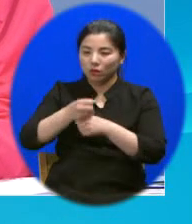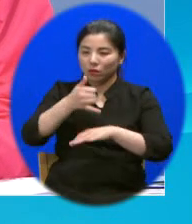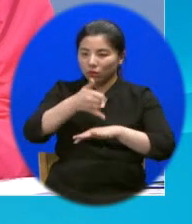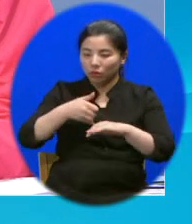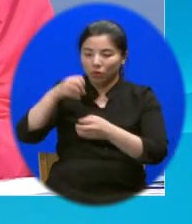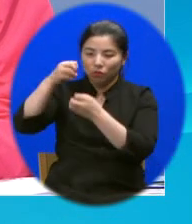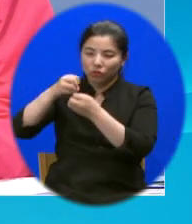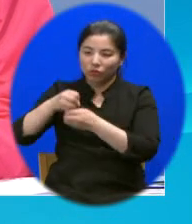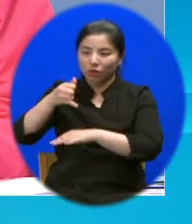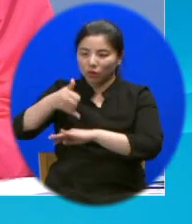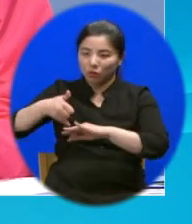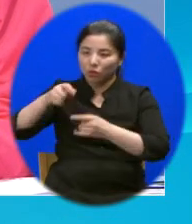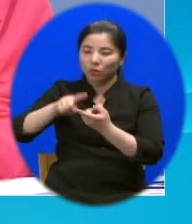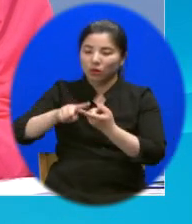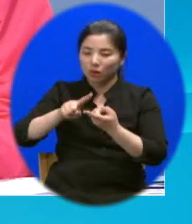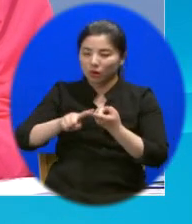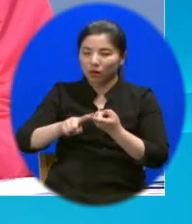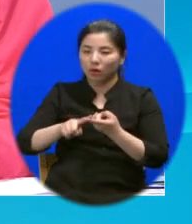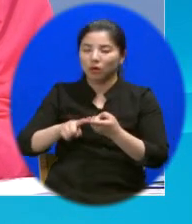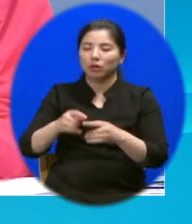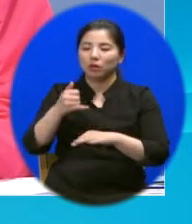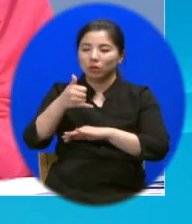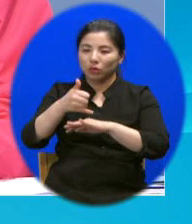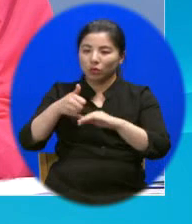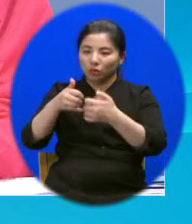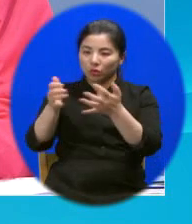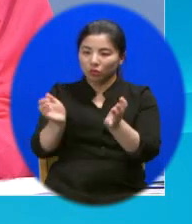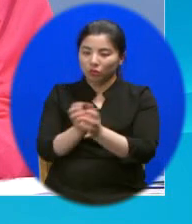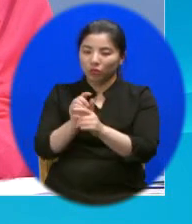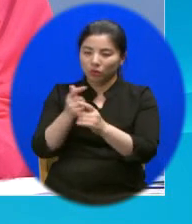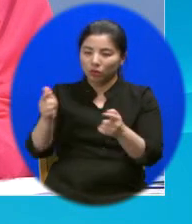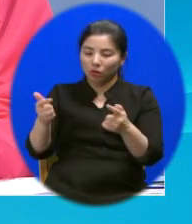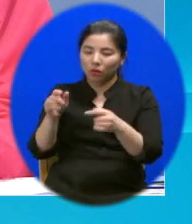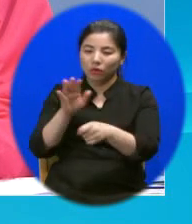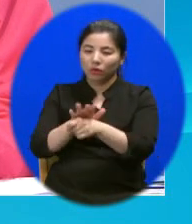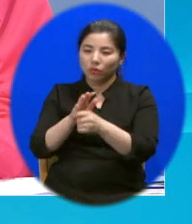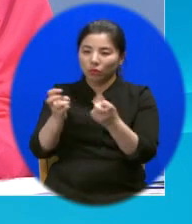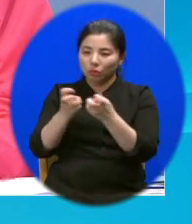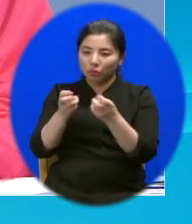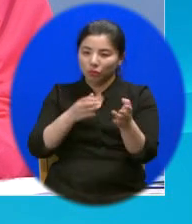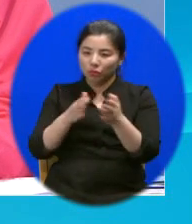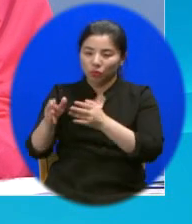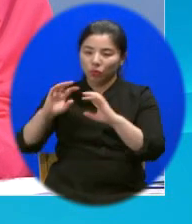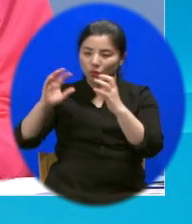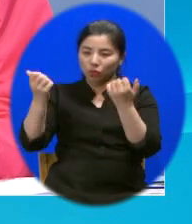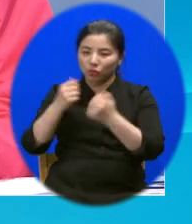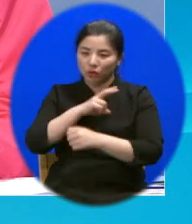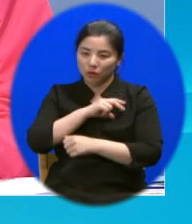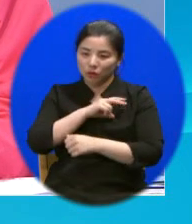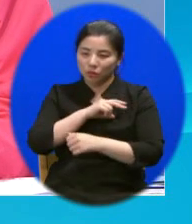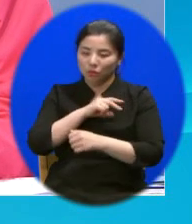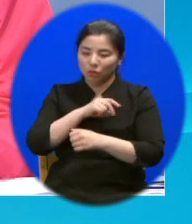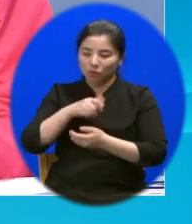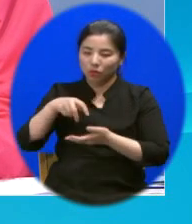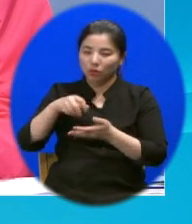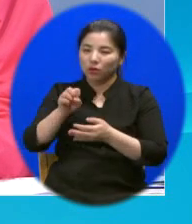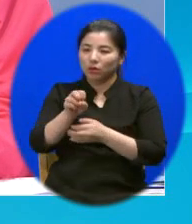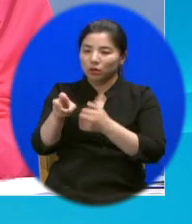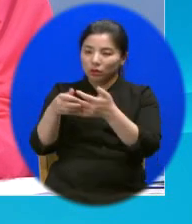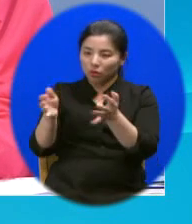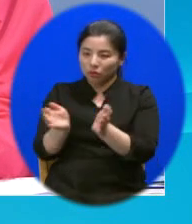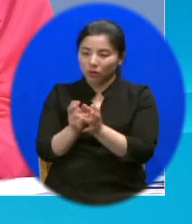과 후 계동 에 대한 그와 같은 눈 임부의 각종 지원 시책을 마련하는 데 국회에서 어여 당